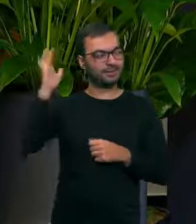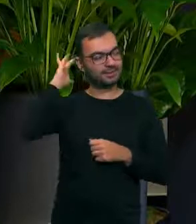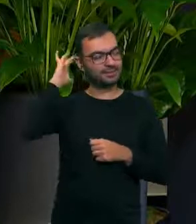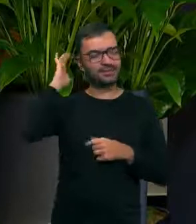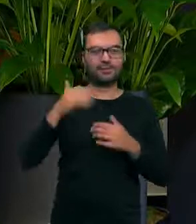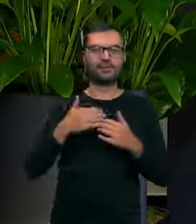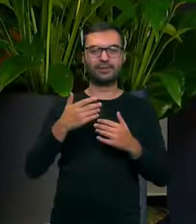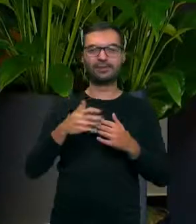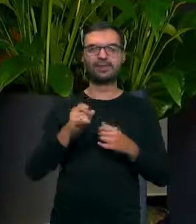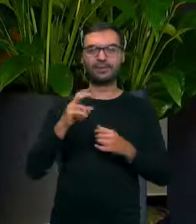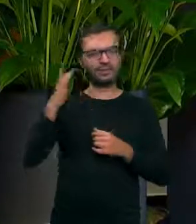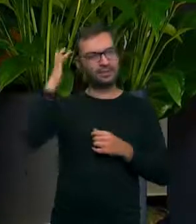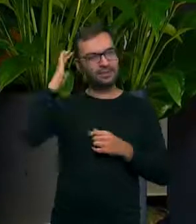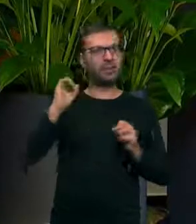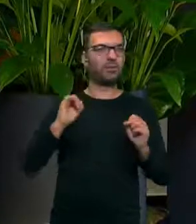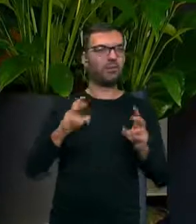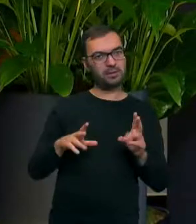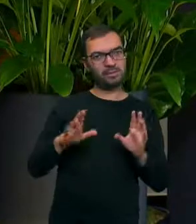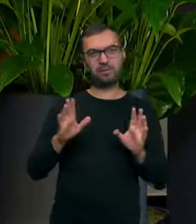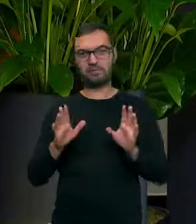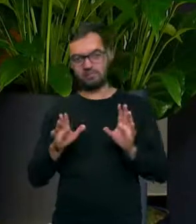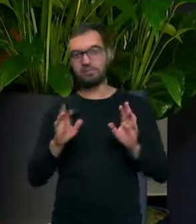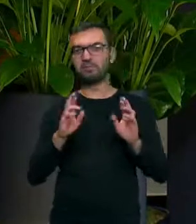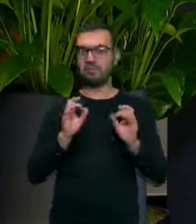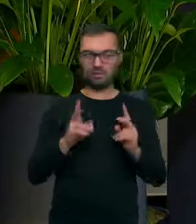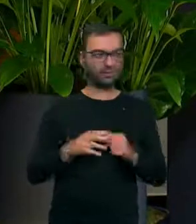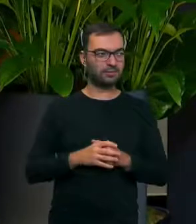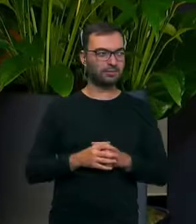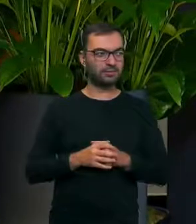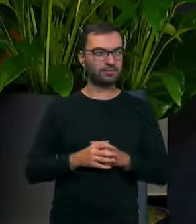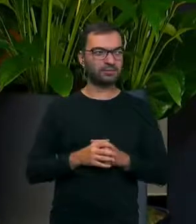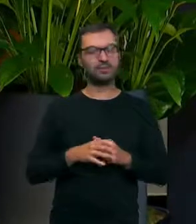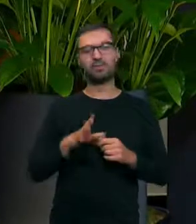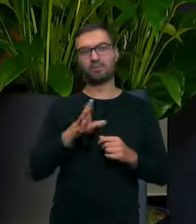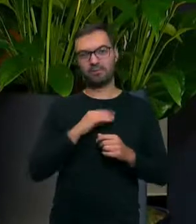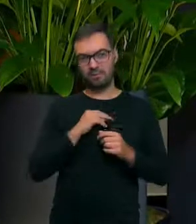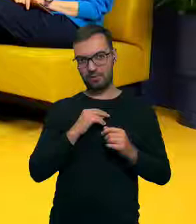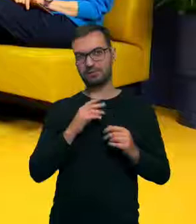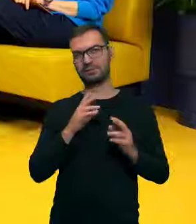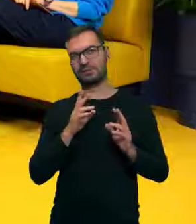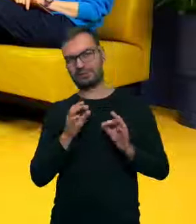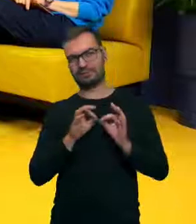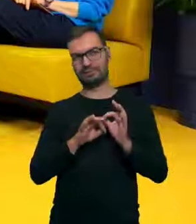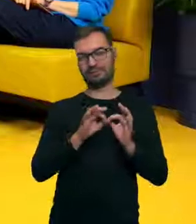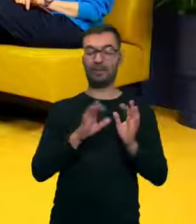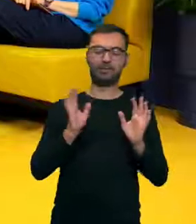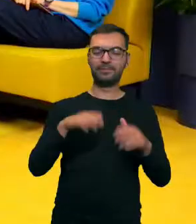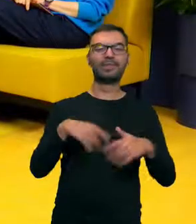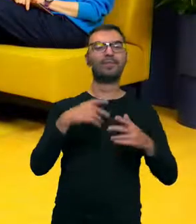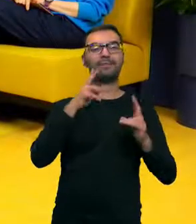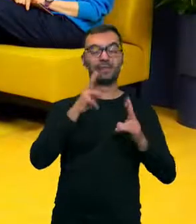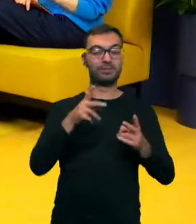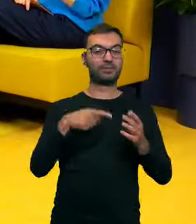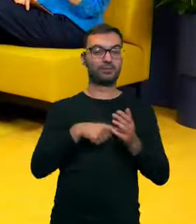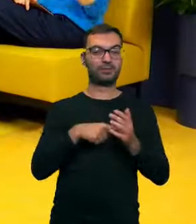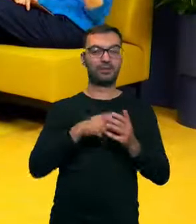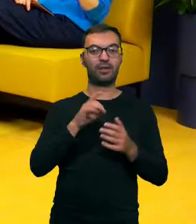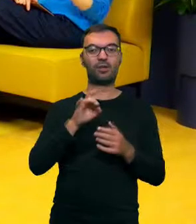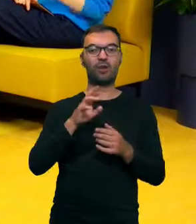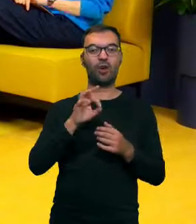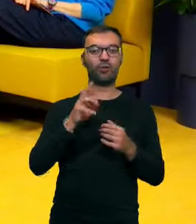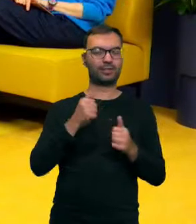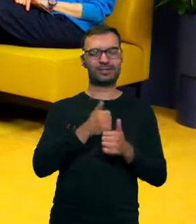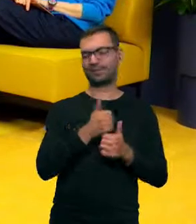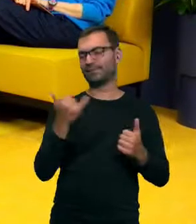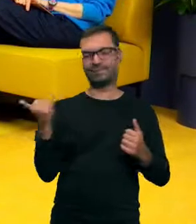głowy, filmem, w tyle głowy tak, i tak sobie, tak. Okej, okay, dobrze, liczę. Może by się udało, ale natomiast rzeczywiście sprawdza się Agnieszka Grochowska,